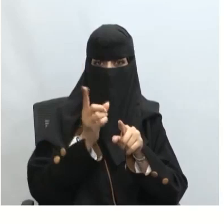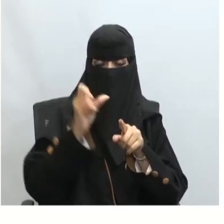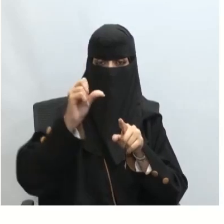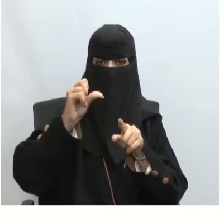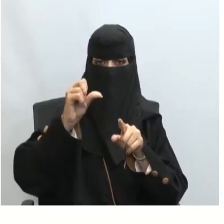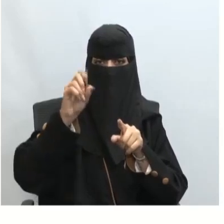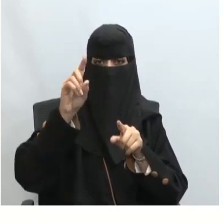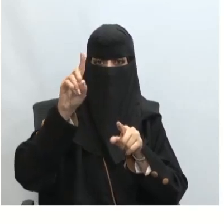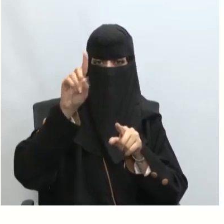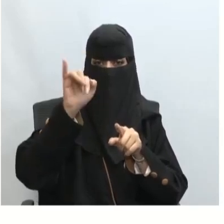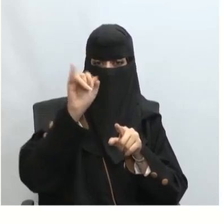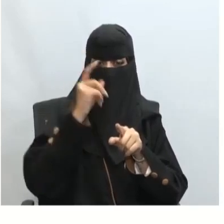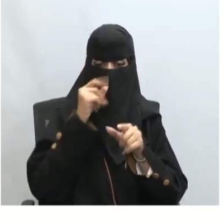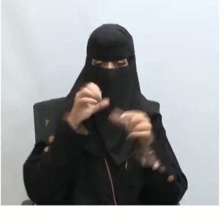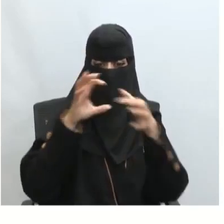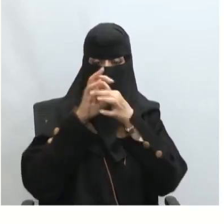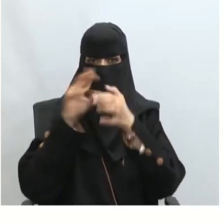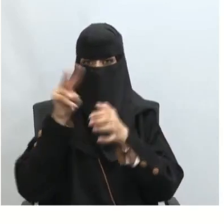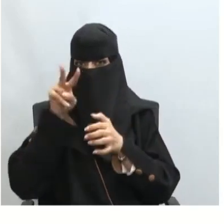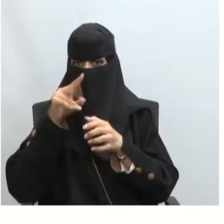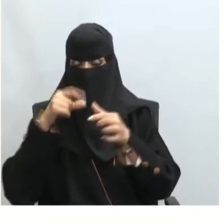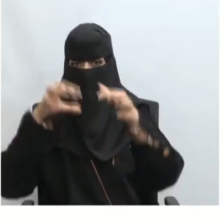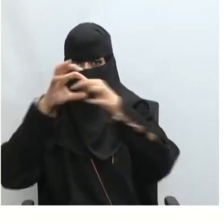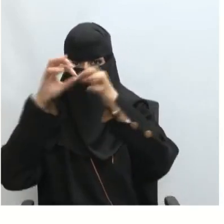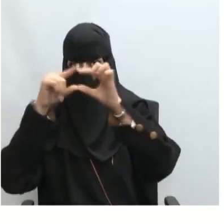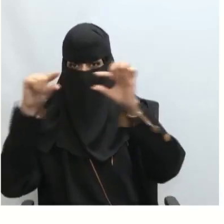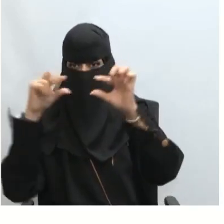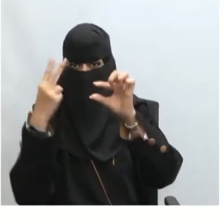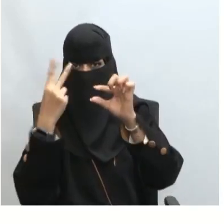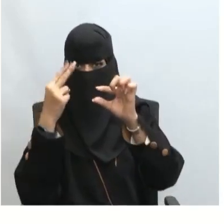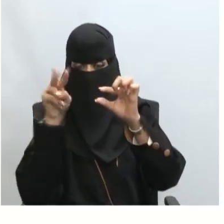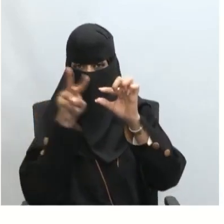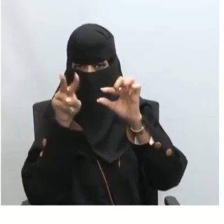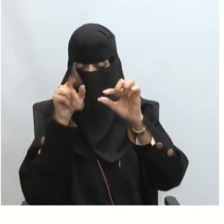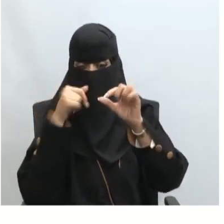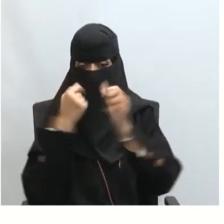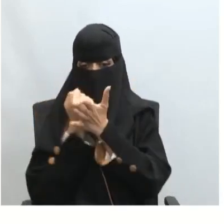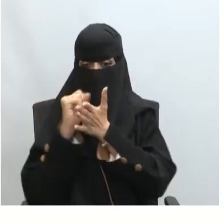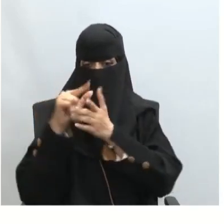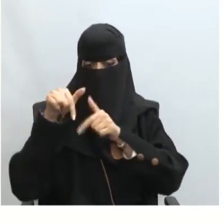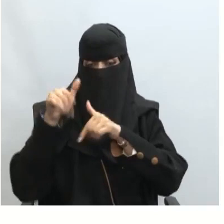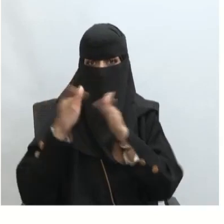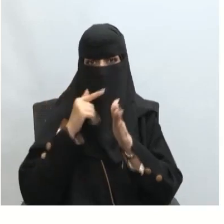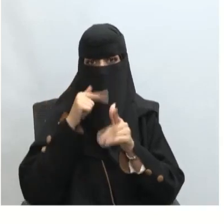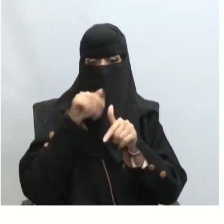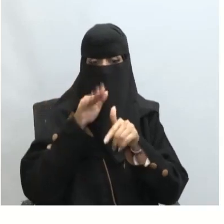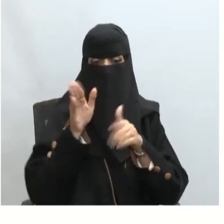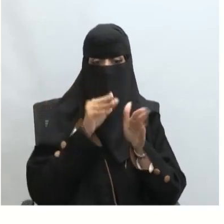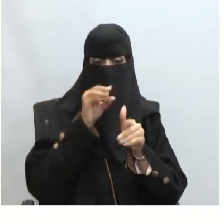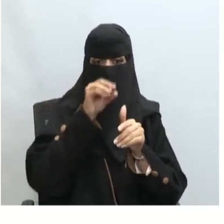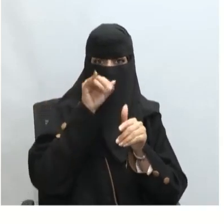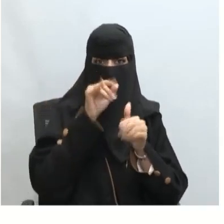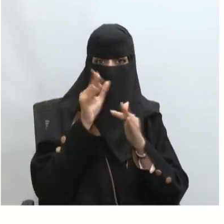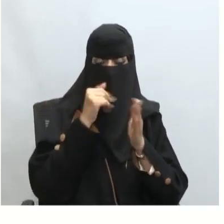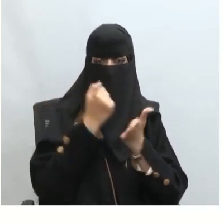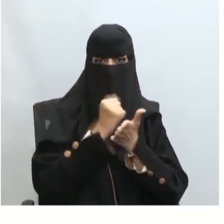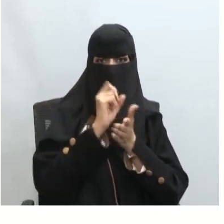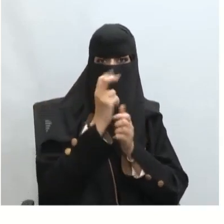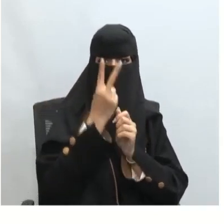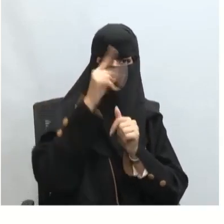وايضا حذف جزيء ما اذا تم الحذف هيدروكسيل من ذرات الكربون